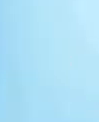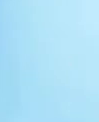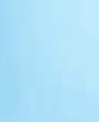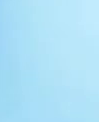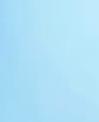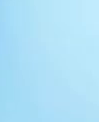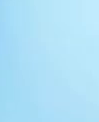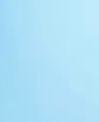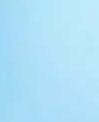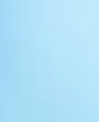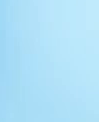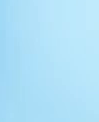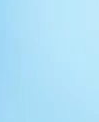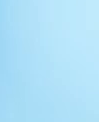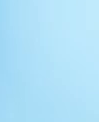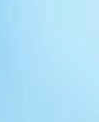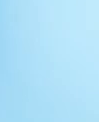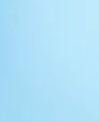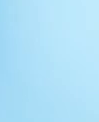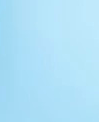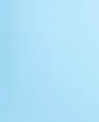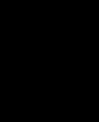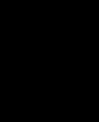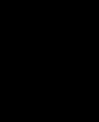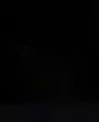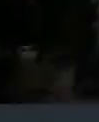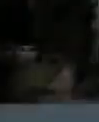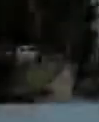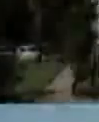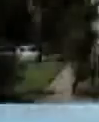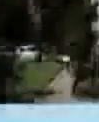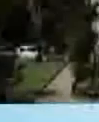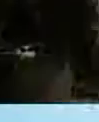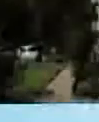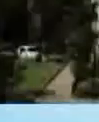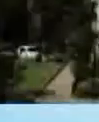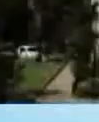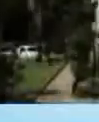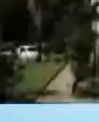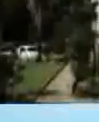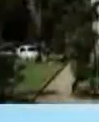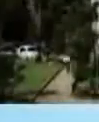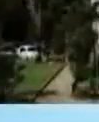Foundation, University of Northeastern Philippines.